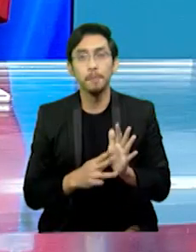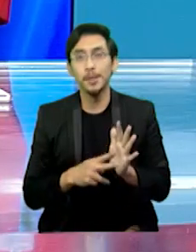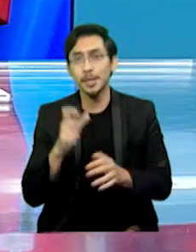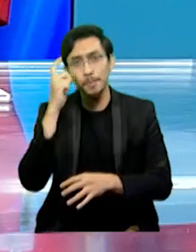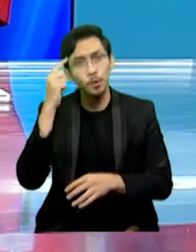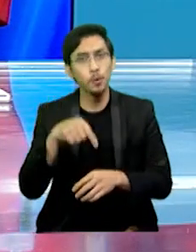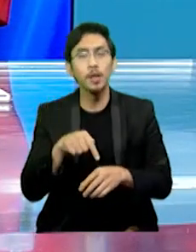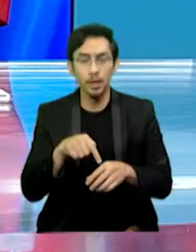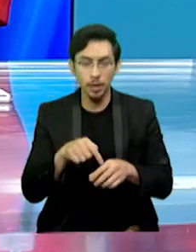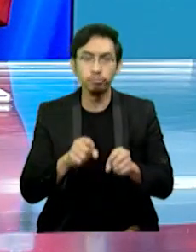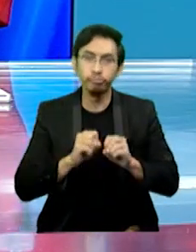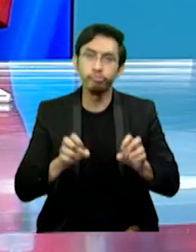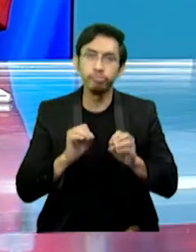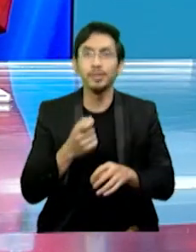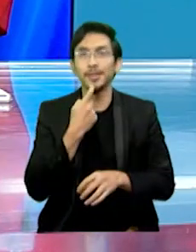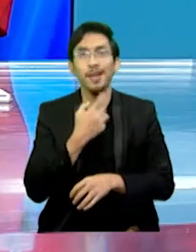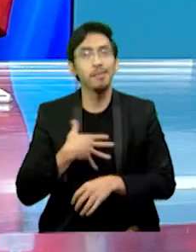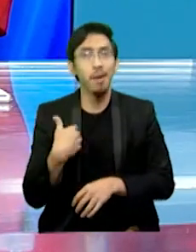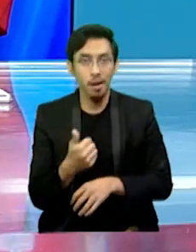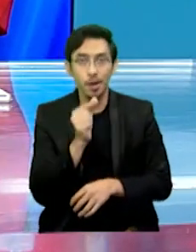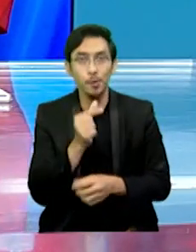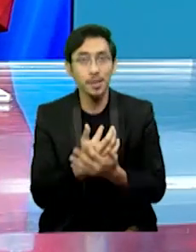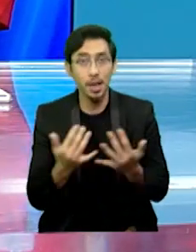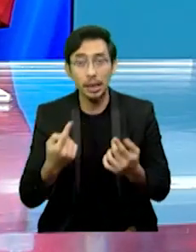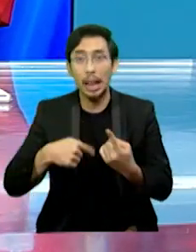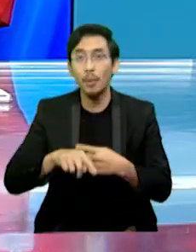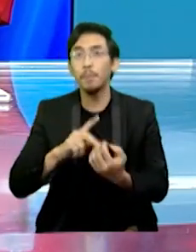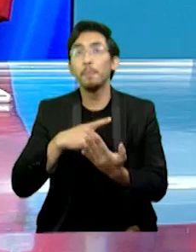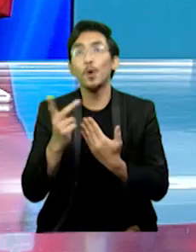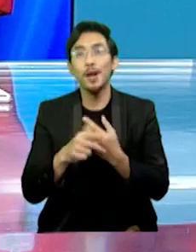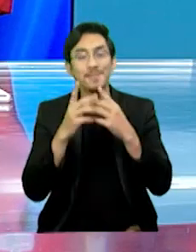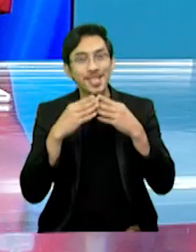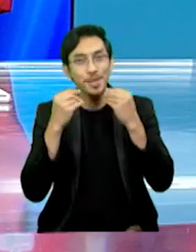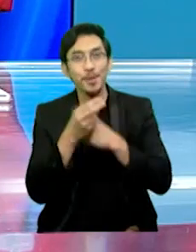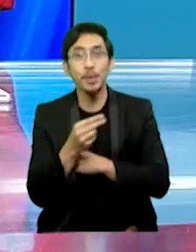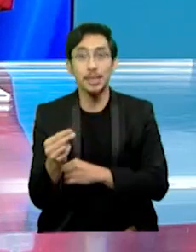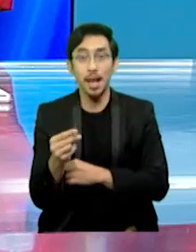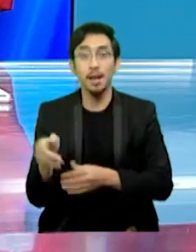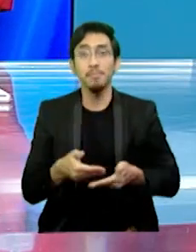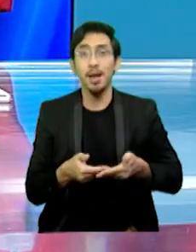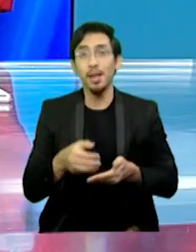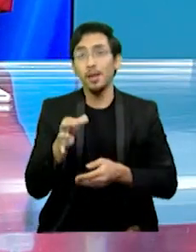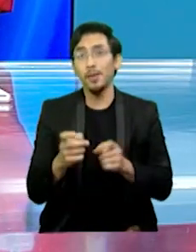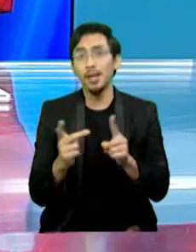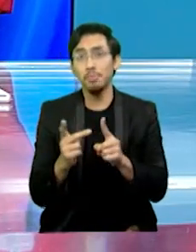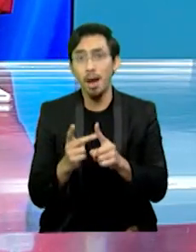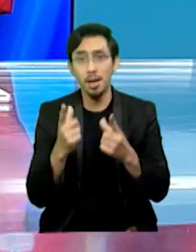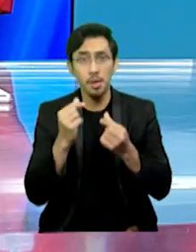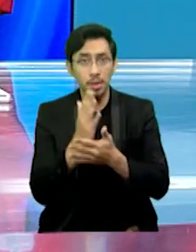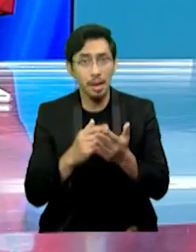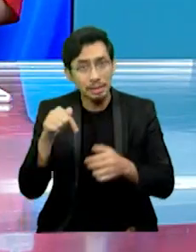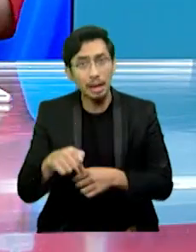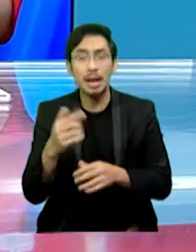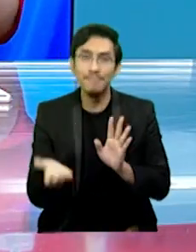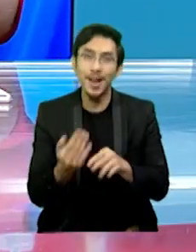Pemirsa, MNC Peduli kembali menebar kebaikan bagi masyarakat melalui program Senyum Indonesia. Seorang balita di Kota Semarang, Jawa Tengah